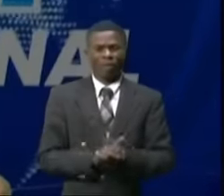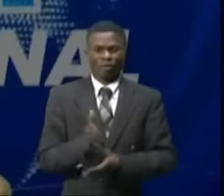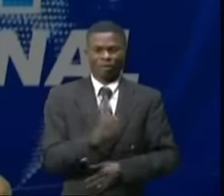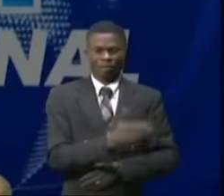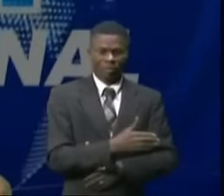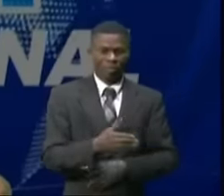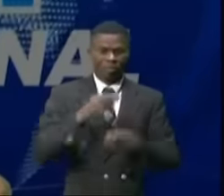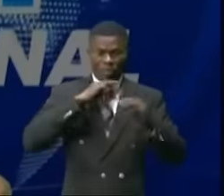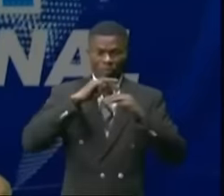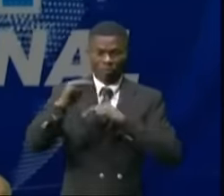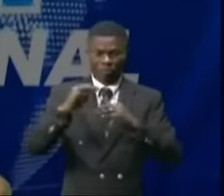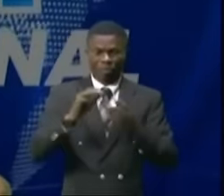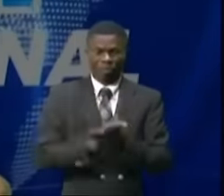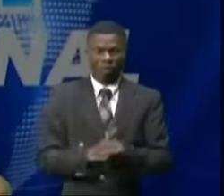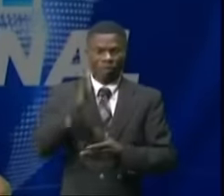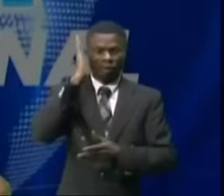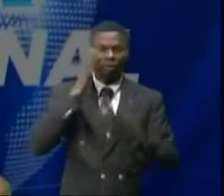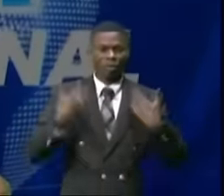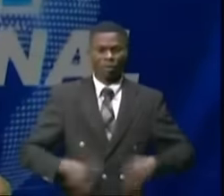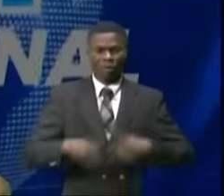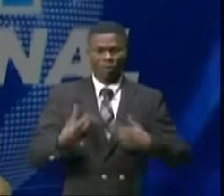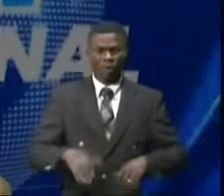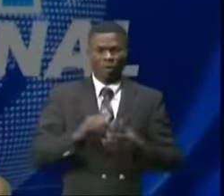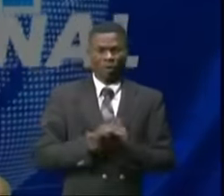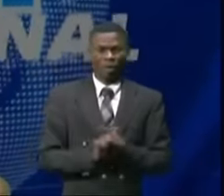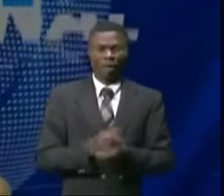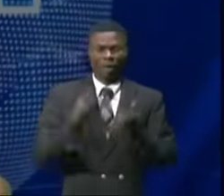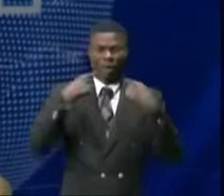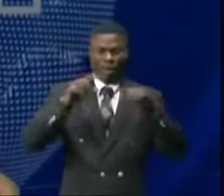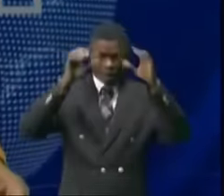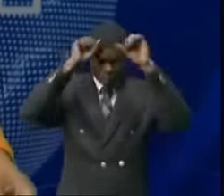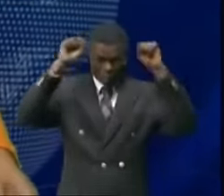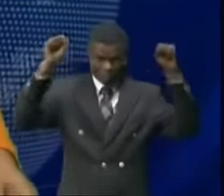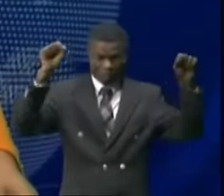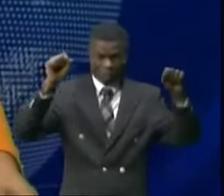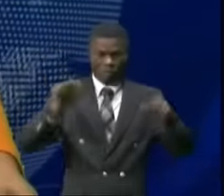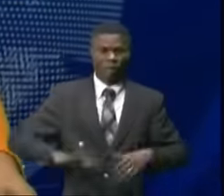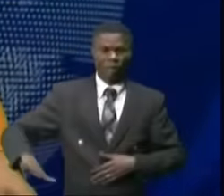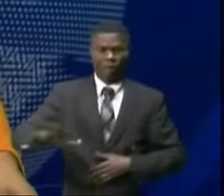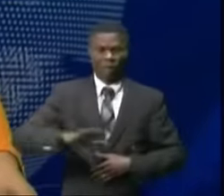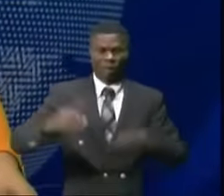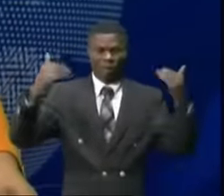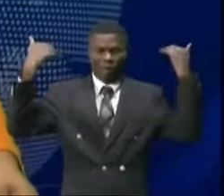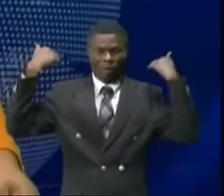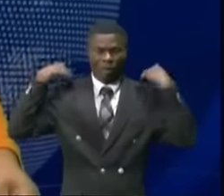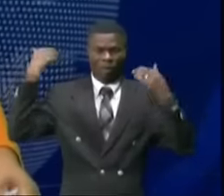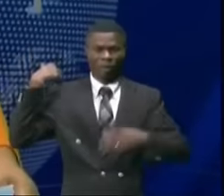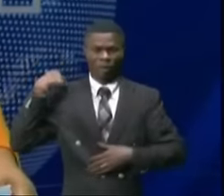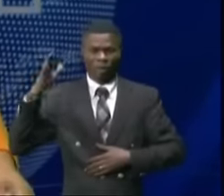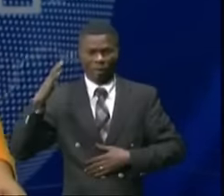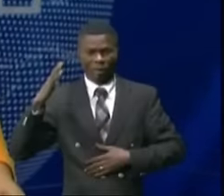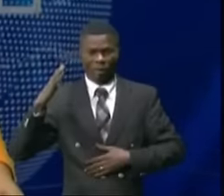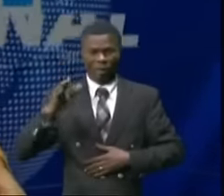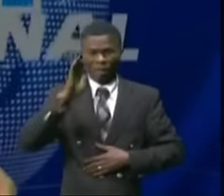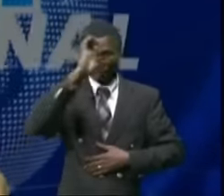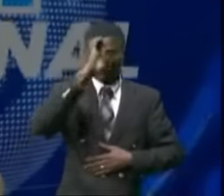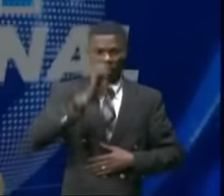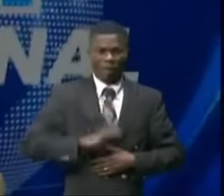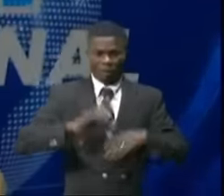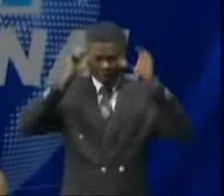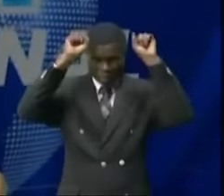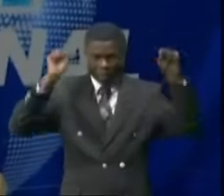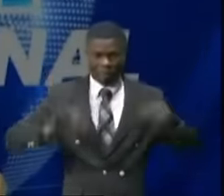Et puis ce message de vœux de l'ANADEC adressé au président de la République, chef de l'État, Excellence Monsieur le Président